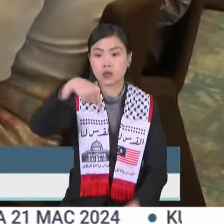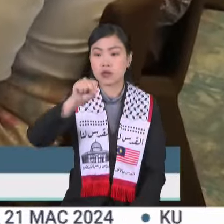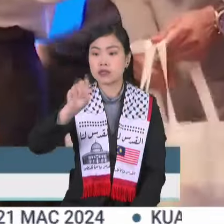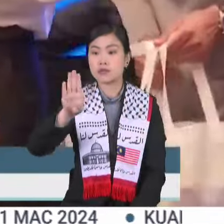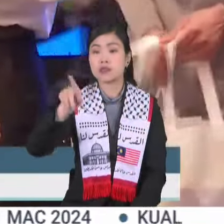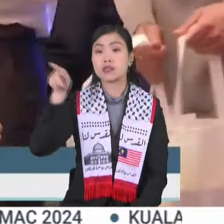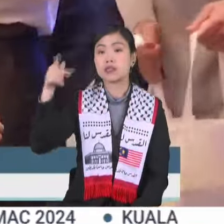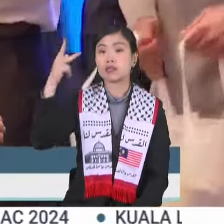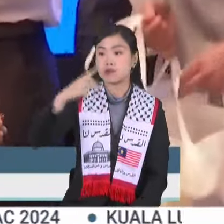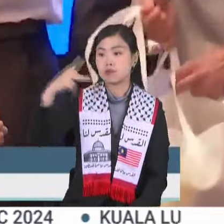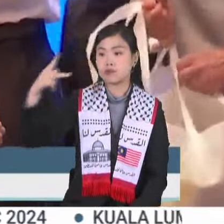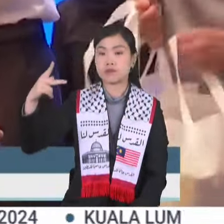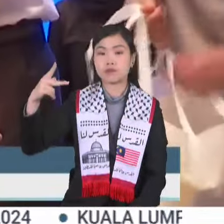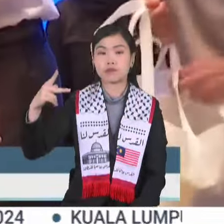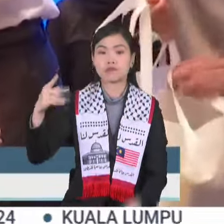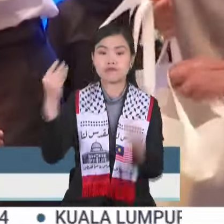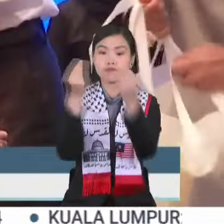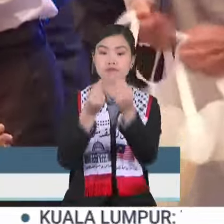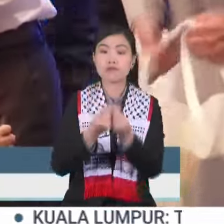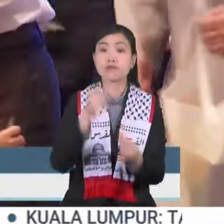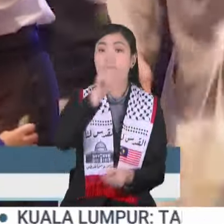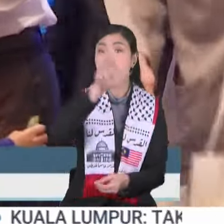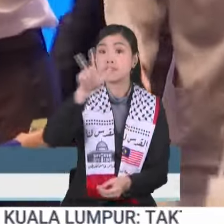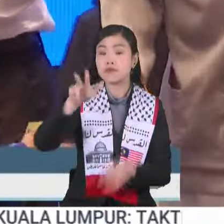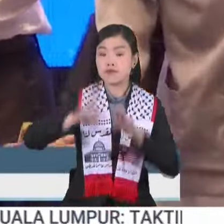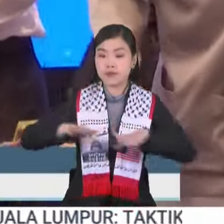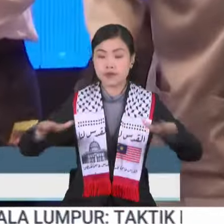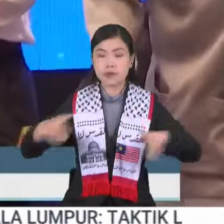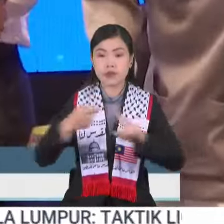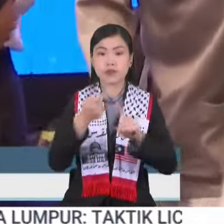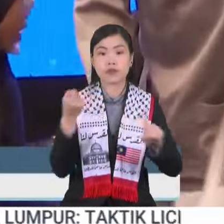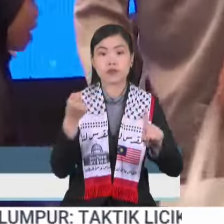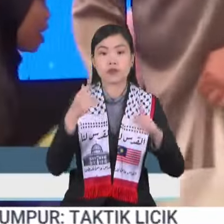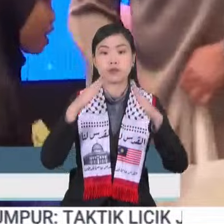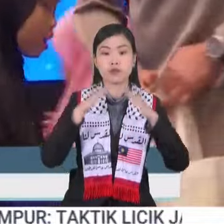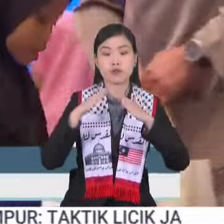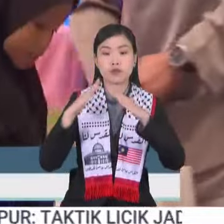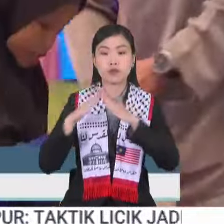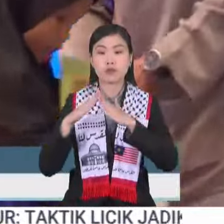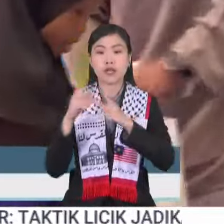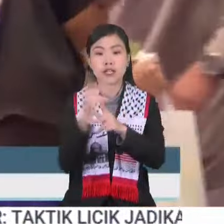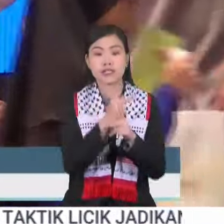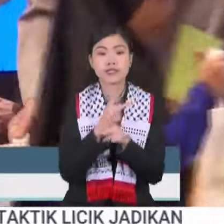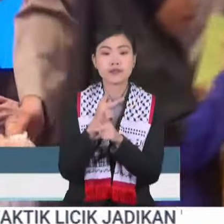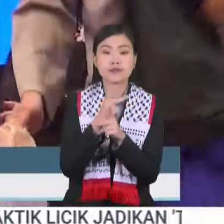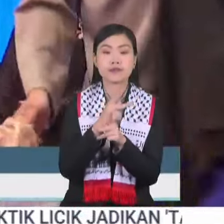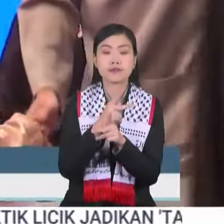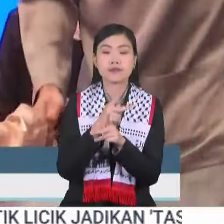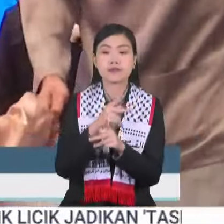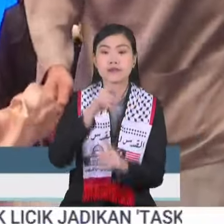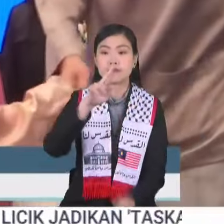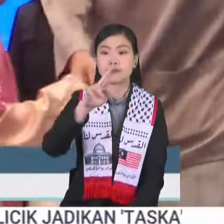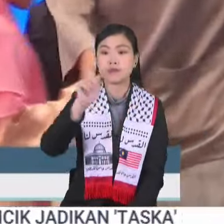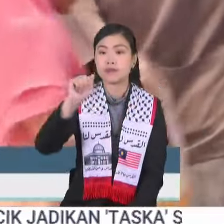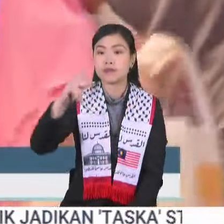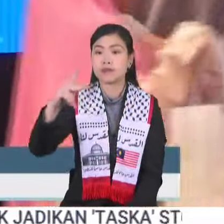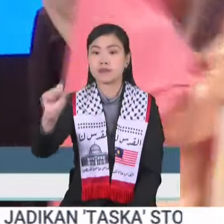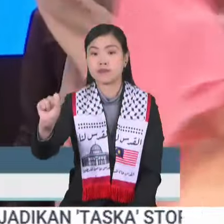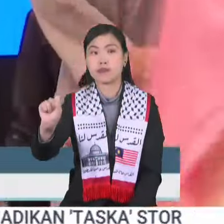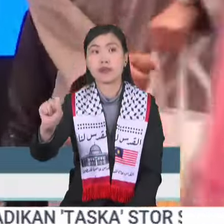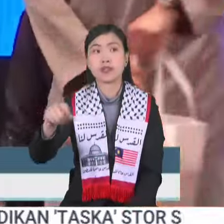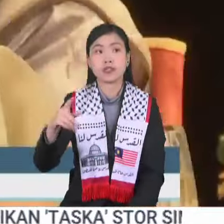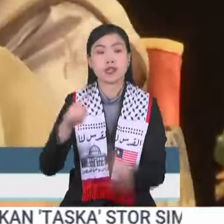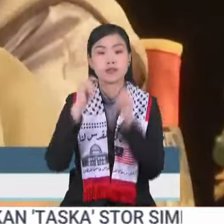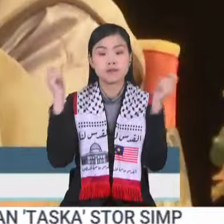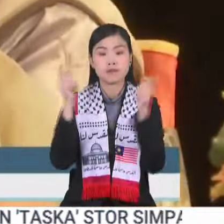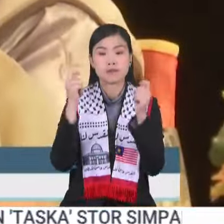Kinabalu seramai 33 kanak-kanak dari rumah anak kesayangan Sabah sembulan raks diraiikan dalam Majlis